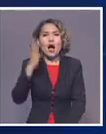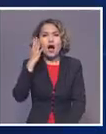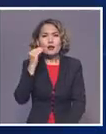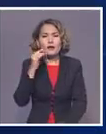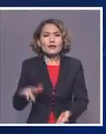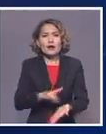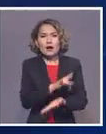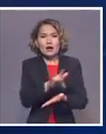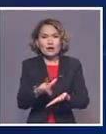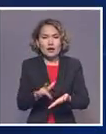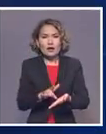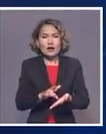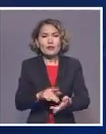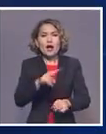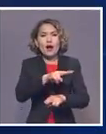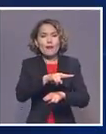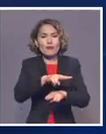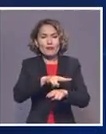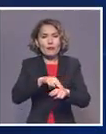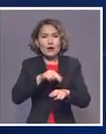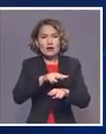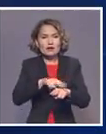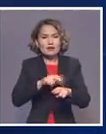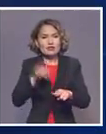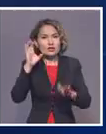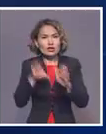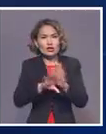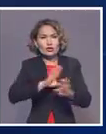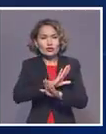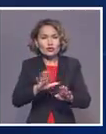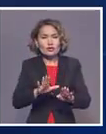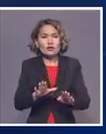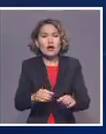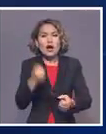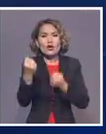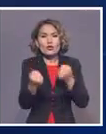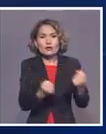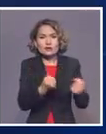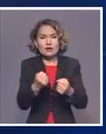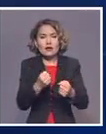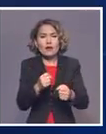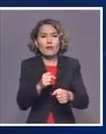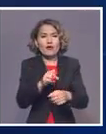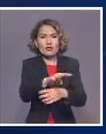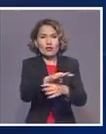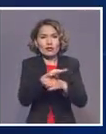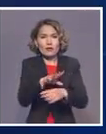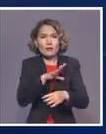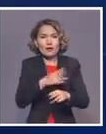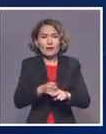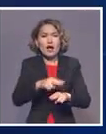Алматыда құқық қорғаушылардың бұйрығына бағынбай қашқан автокөлікке оқ атылды. Алматы-Бішкек тас жолының 13-ші шақырымдағы Аян арнайы